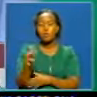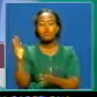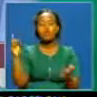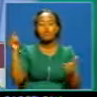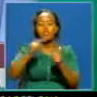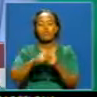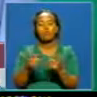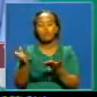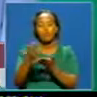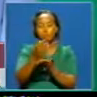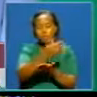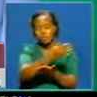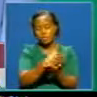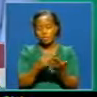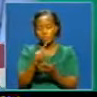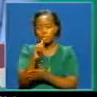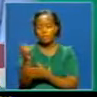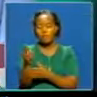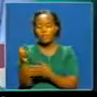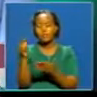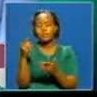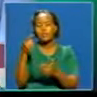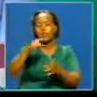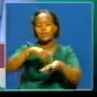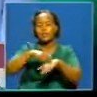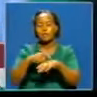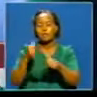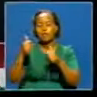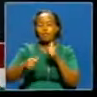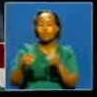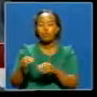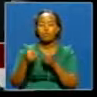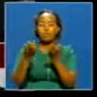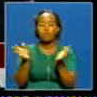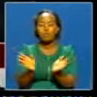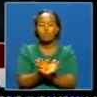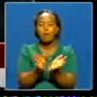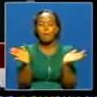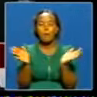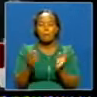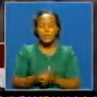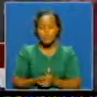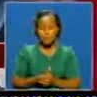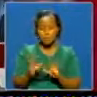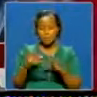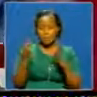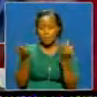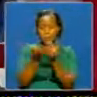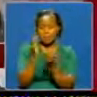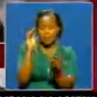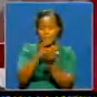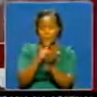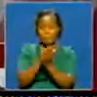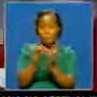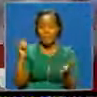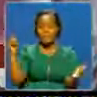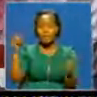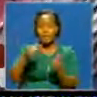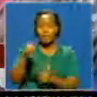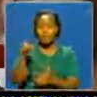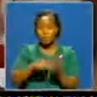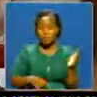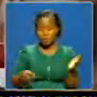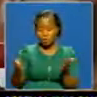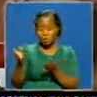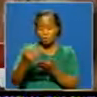kwanza ya hati hiyo ya dhamana iliyotolewa kwa umma. Benki ya Family inuia kukusanya shilingi bilioni 4, ambapo